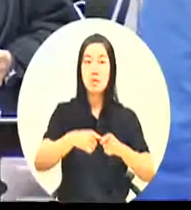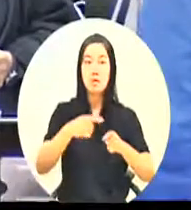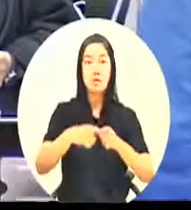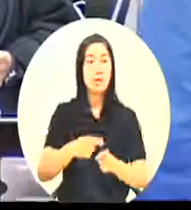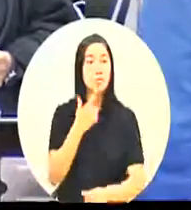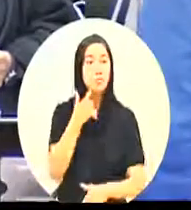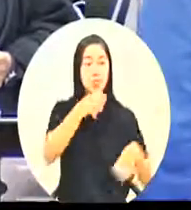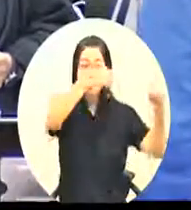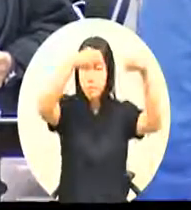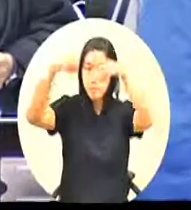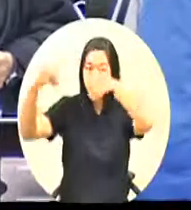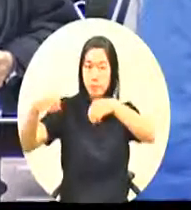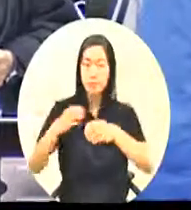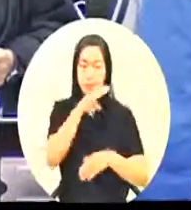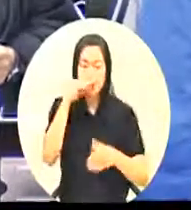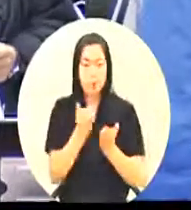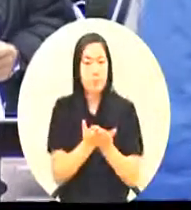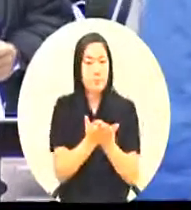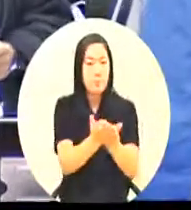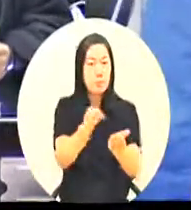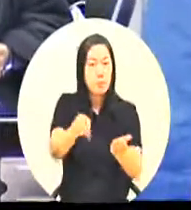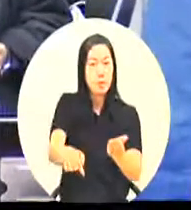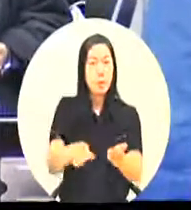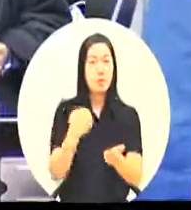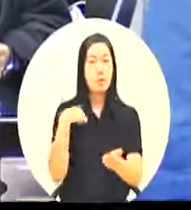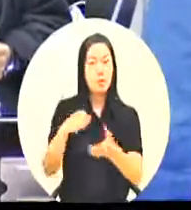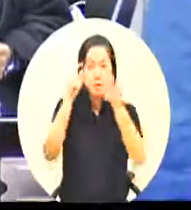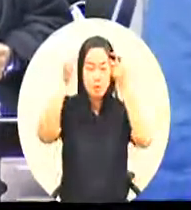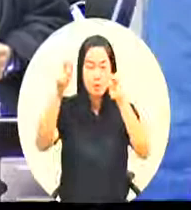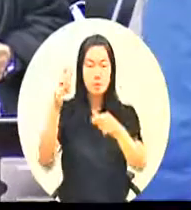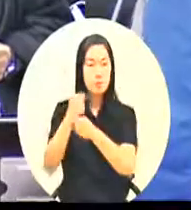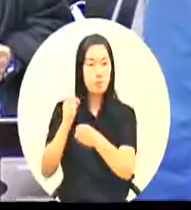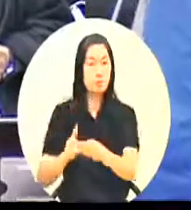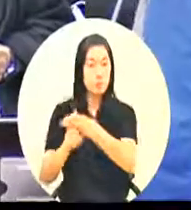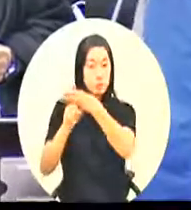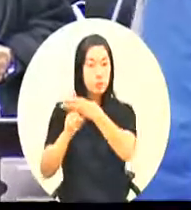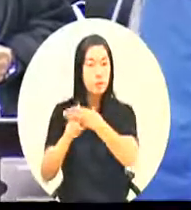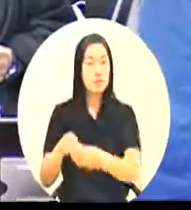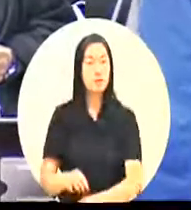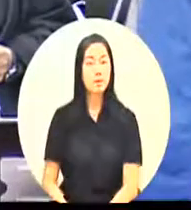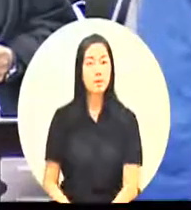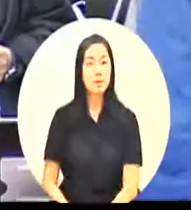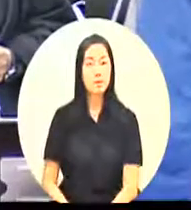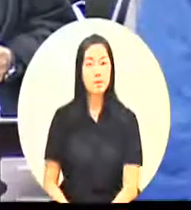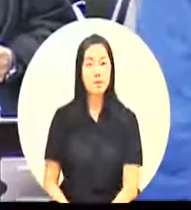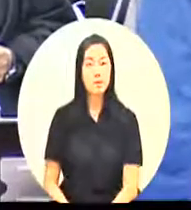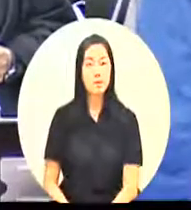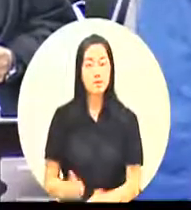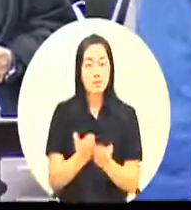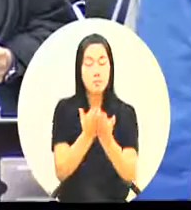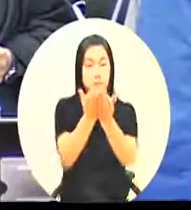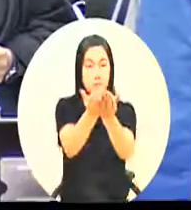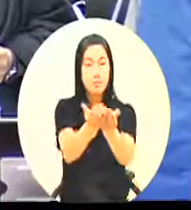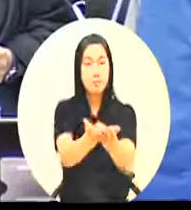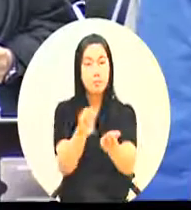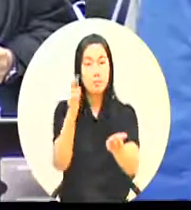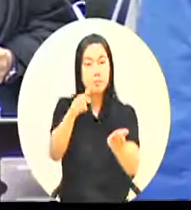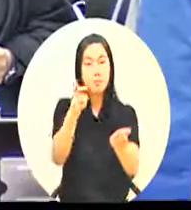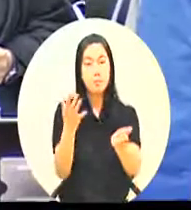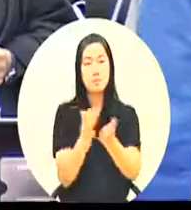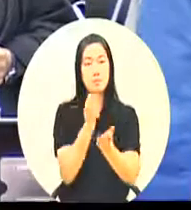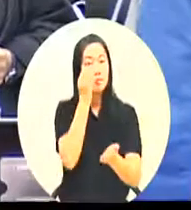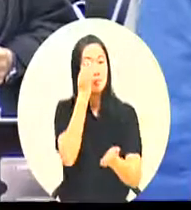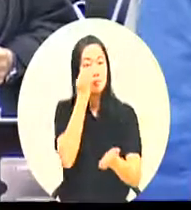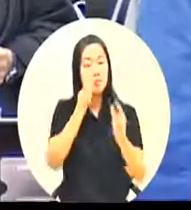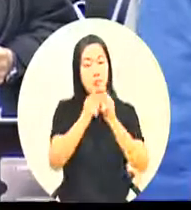高雄作为母港，那会有很多邮轮一下子再来的这些邮轮的观